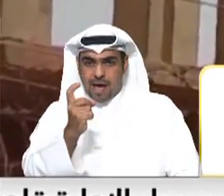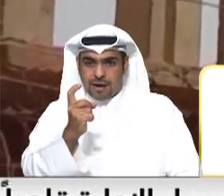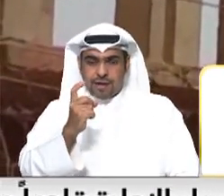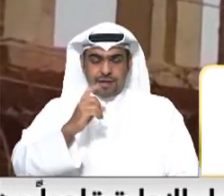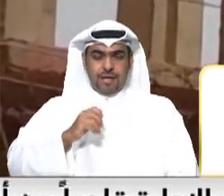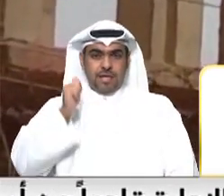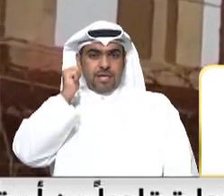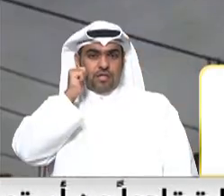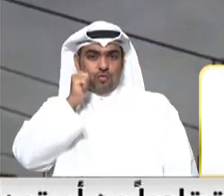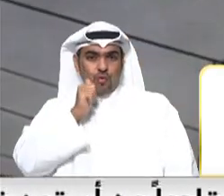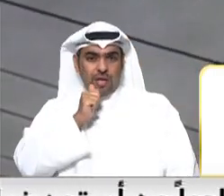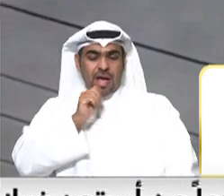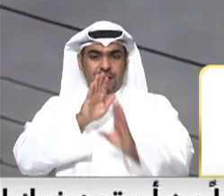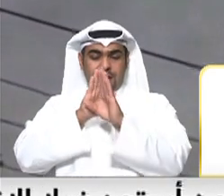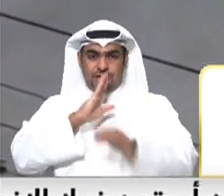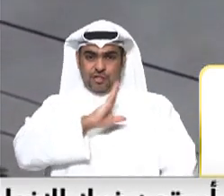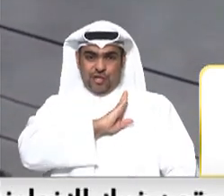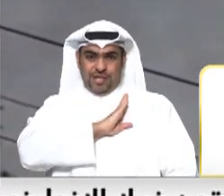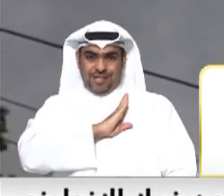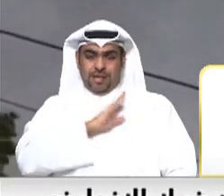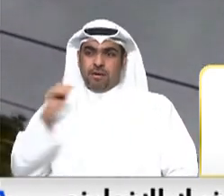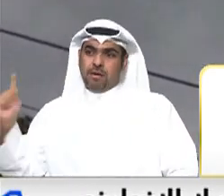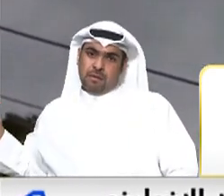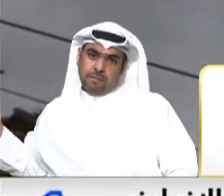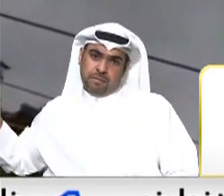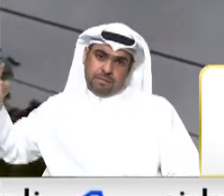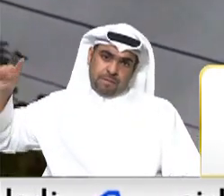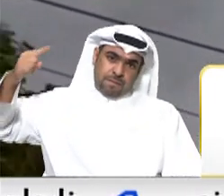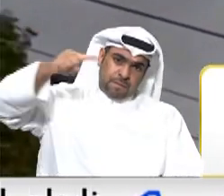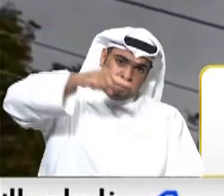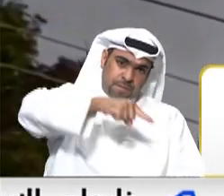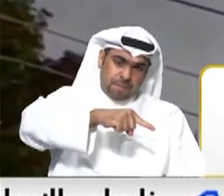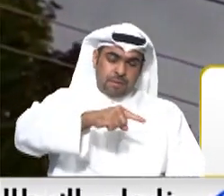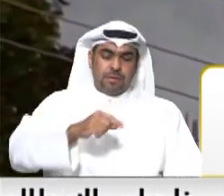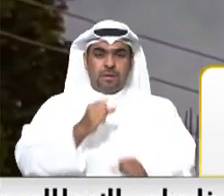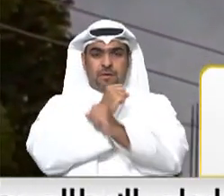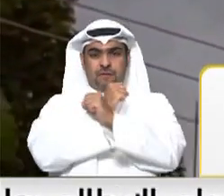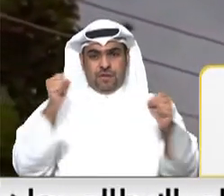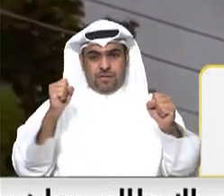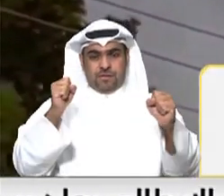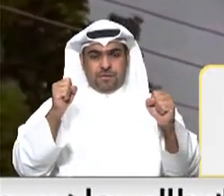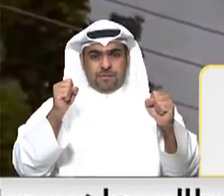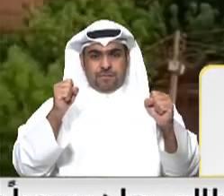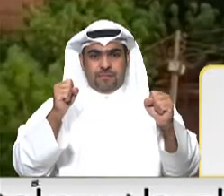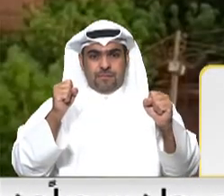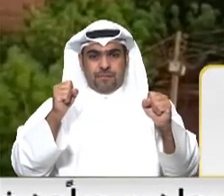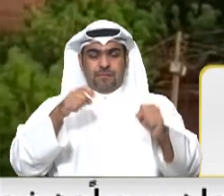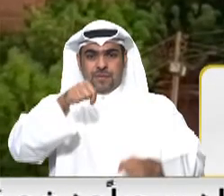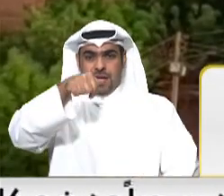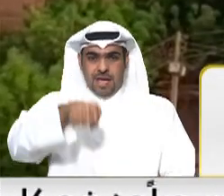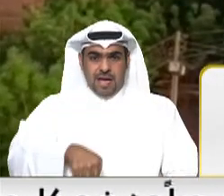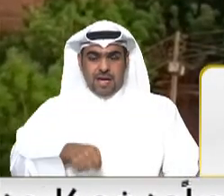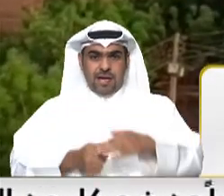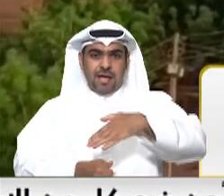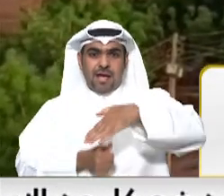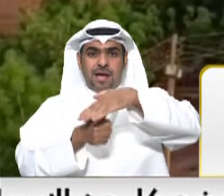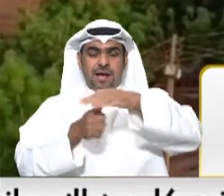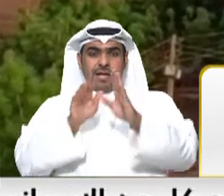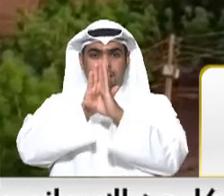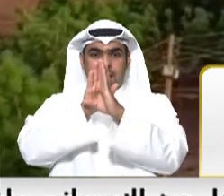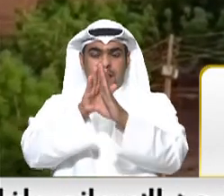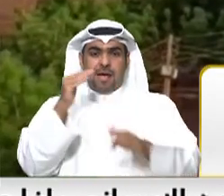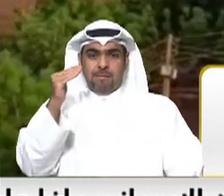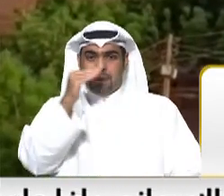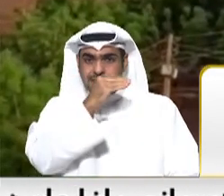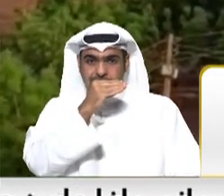الطيران الحربي من جانب اخر اصدر قائد قوات دعم السريع محمد حمدان دوغلو قرارا انهى